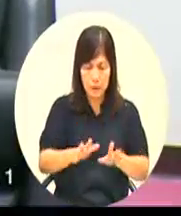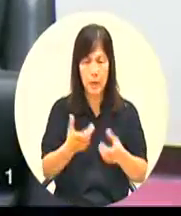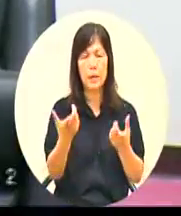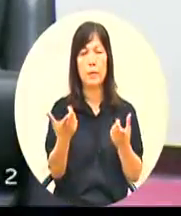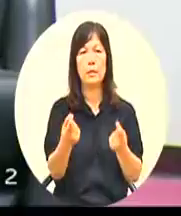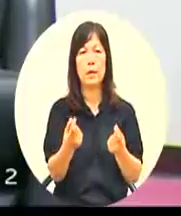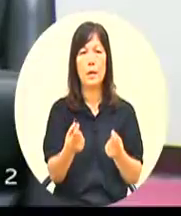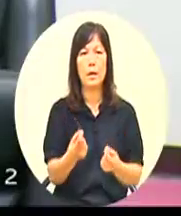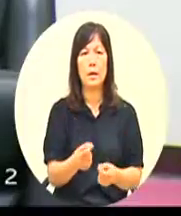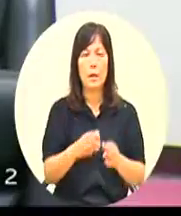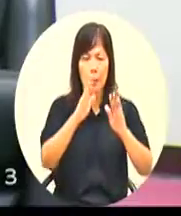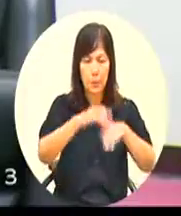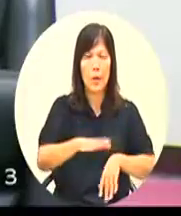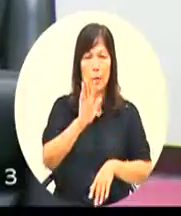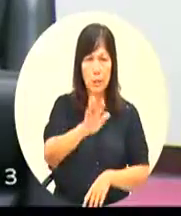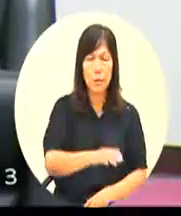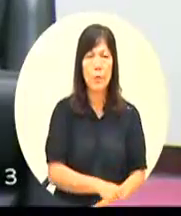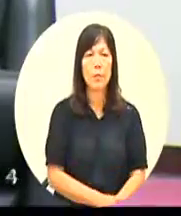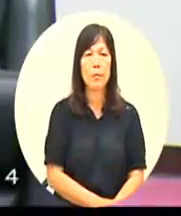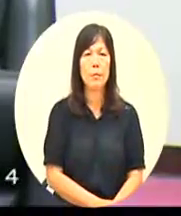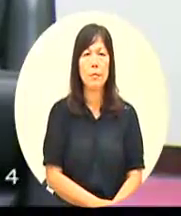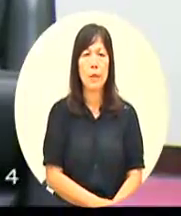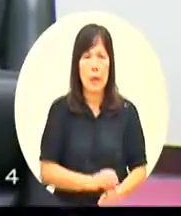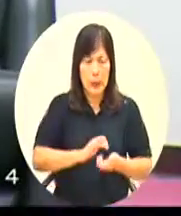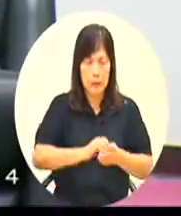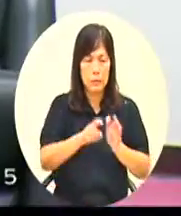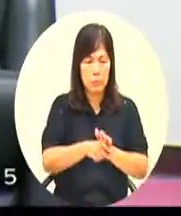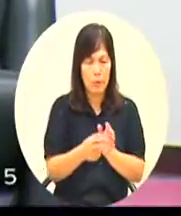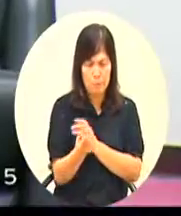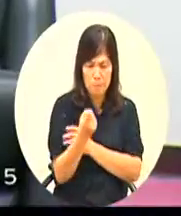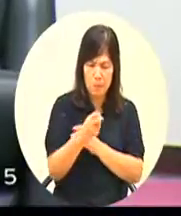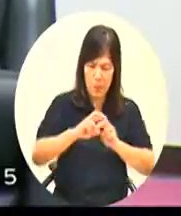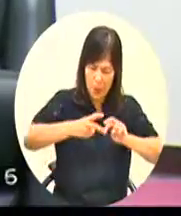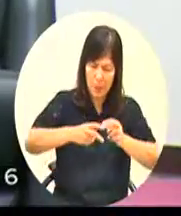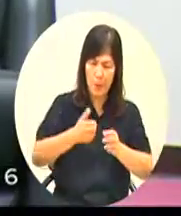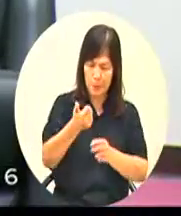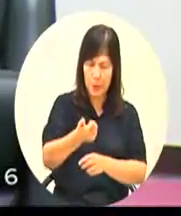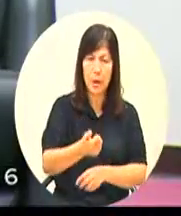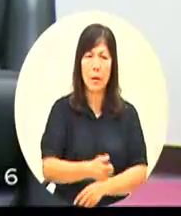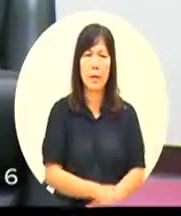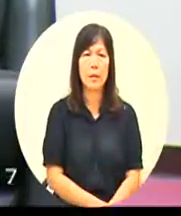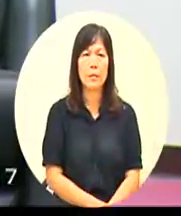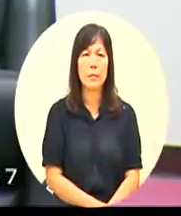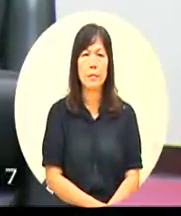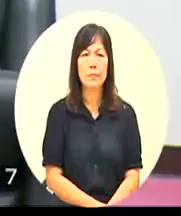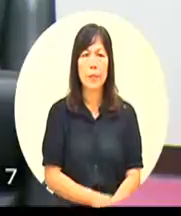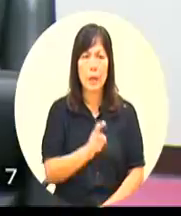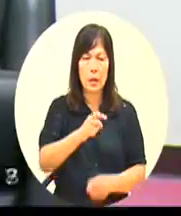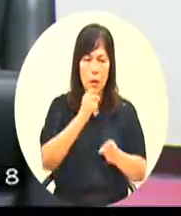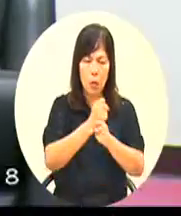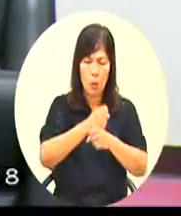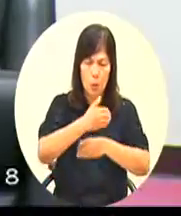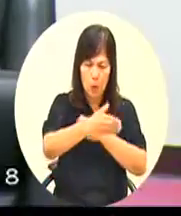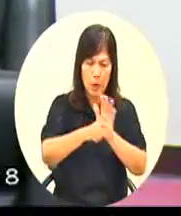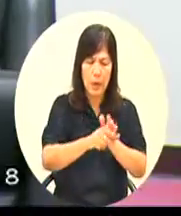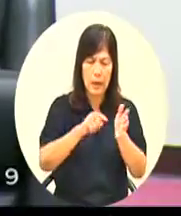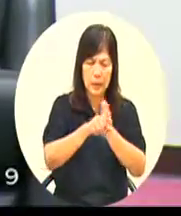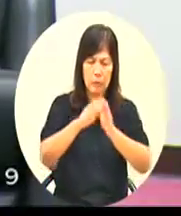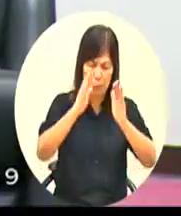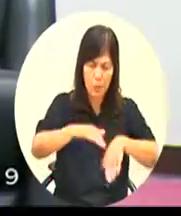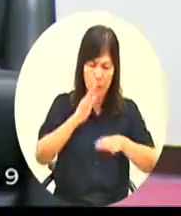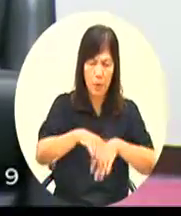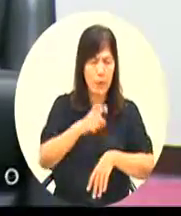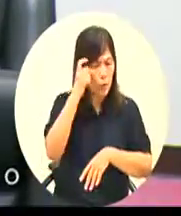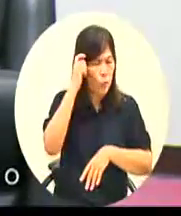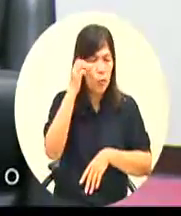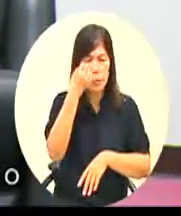样的倒塌这样子，所以我们一定要这次好好的把它修复好哈。同样一个工程这样一直倒塌总是不好嘛哈。局